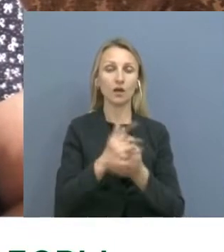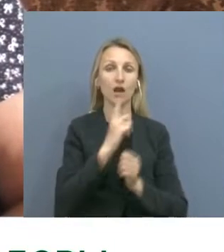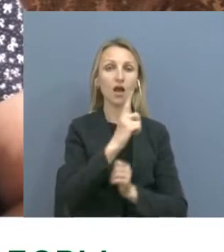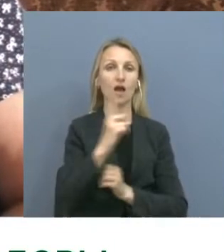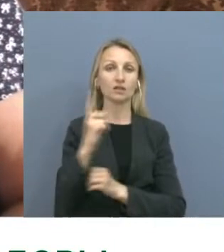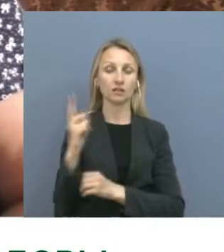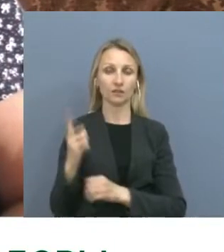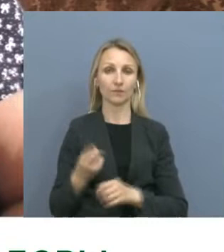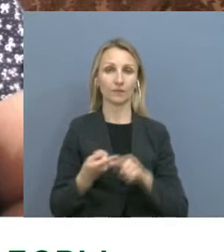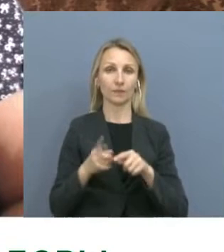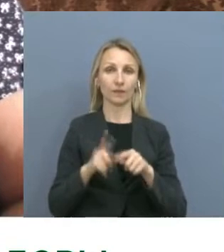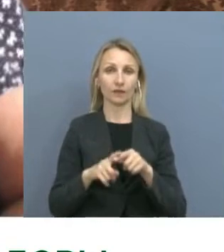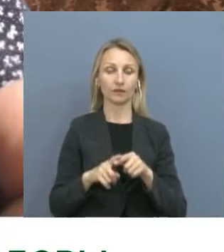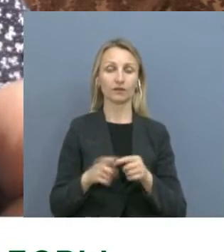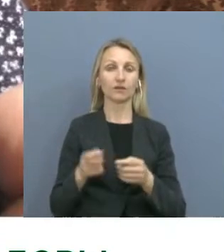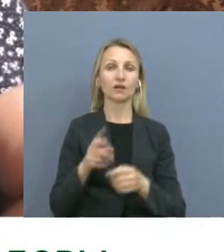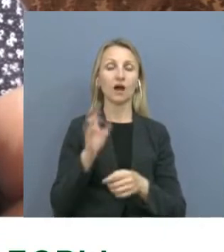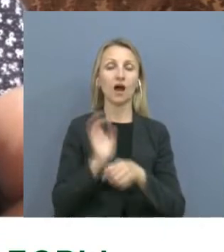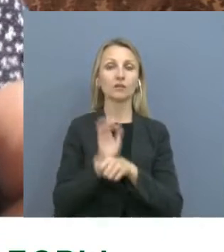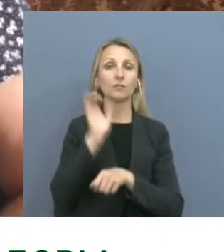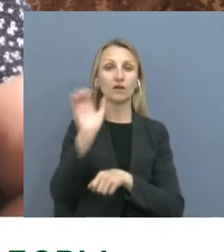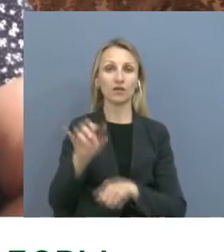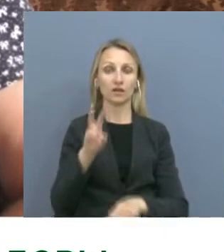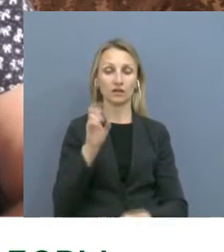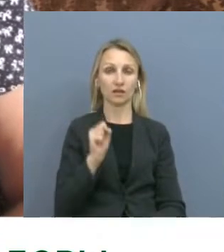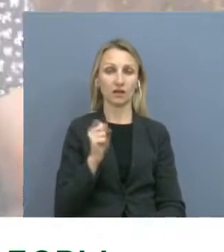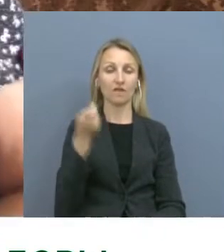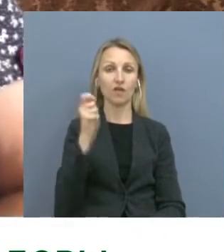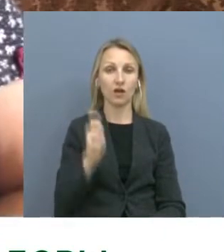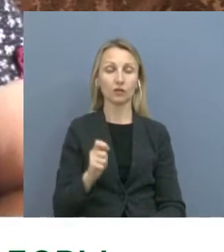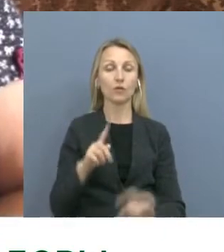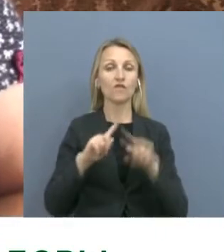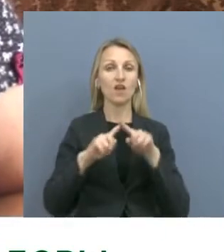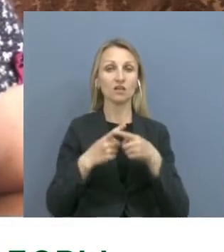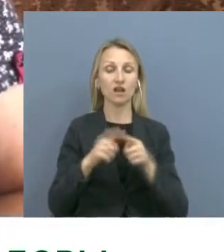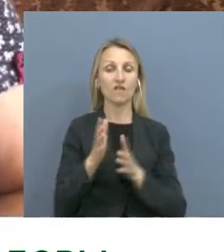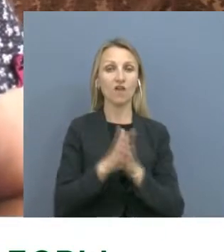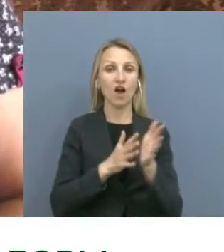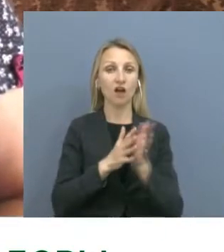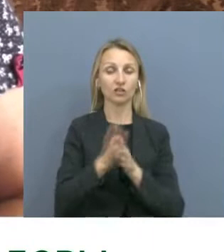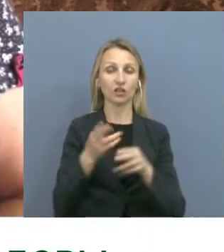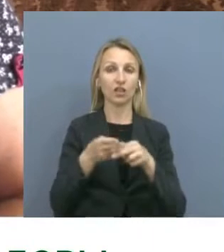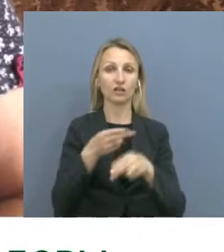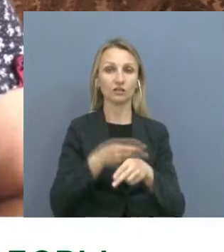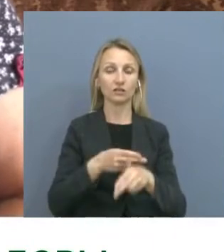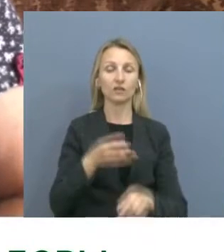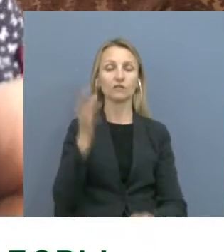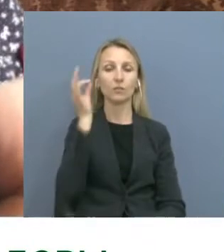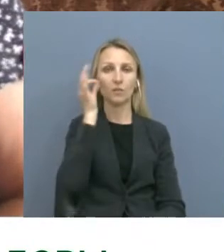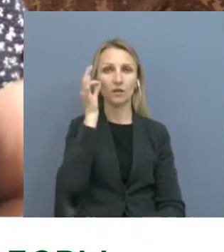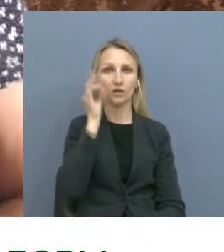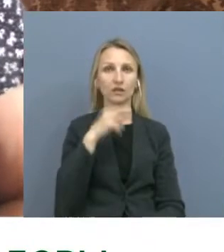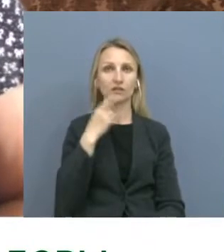собирали воинам, на фронт отправляли, взяли варежки, носочки. До сих пор иногда даже вспоминает, говорит, ну, что